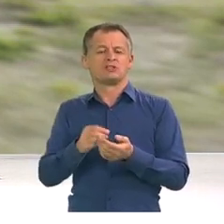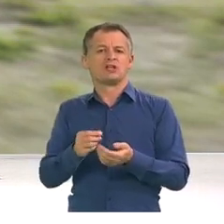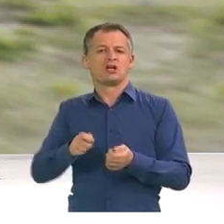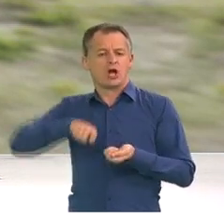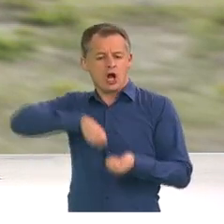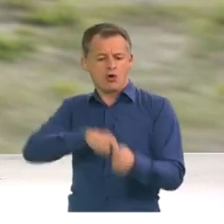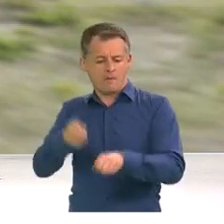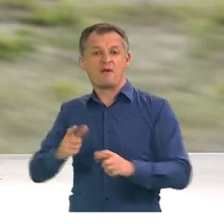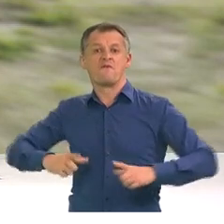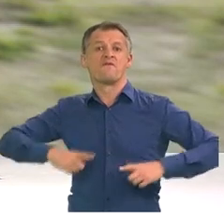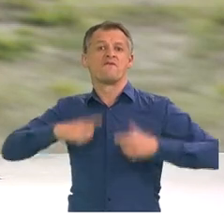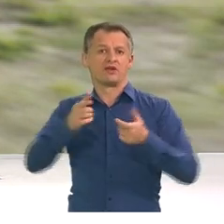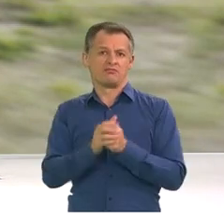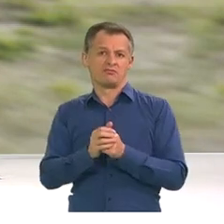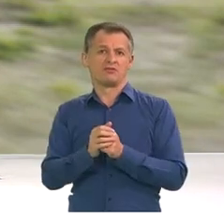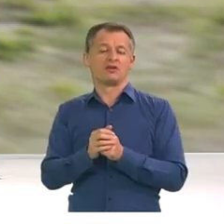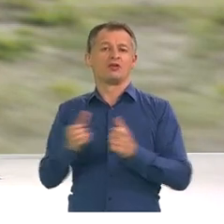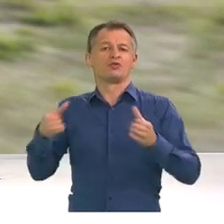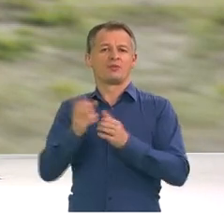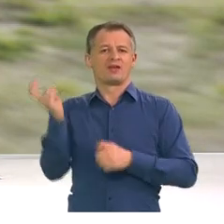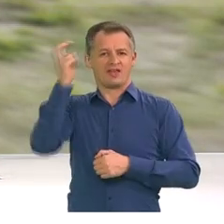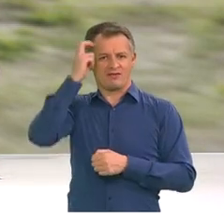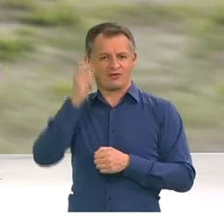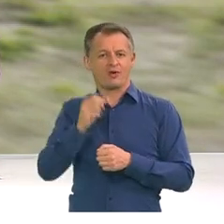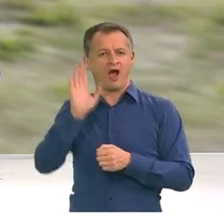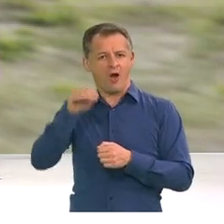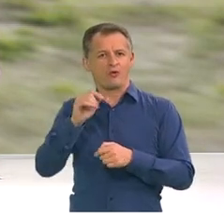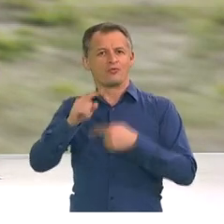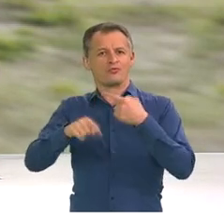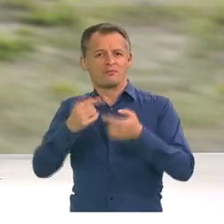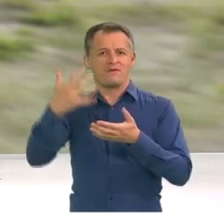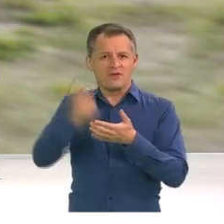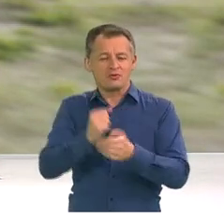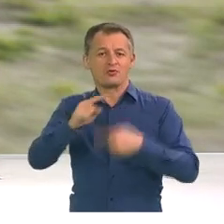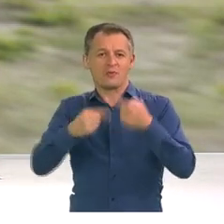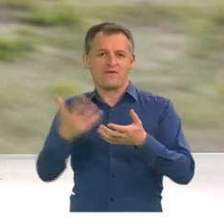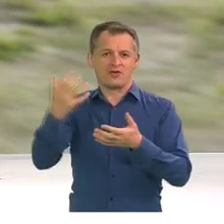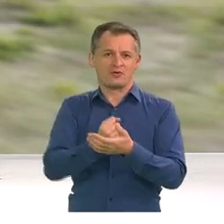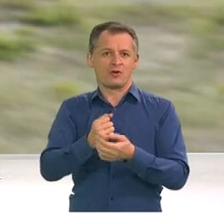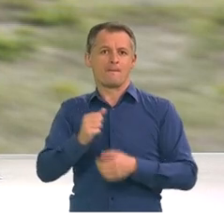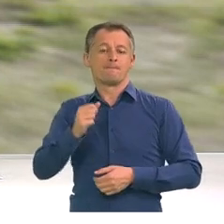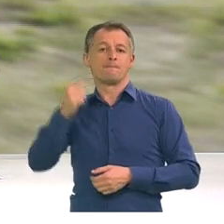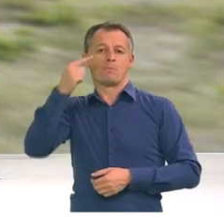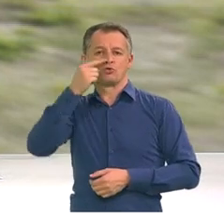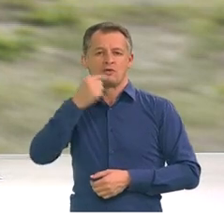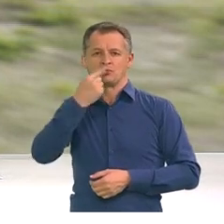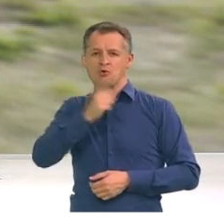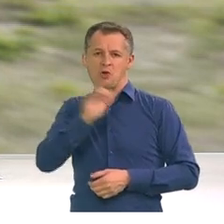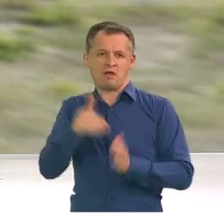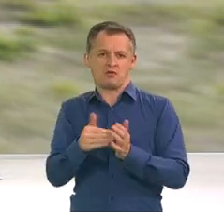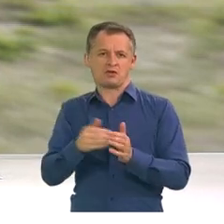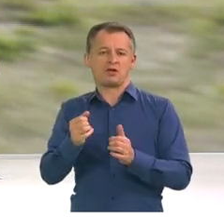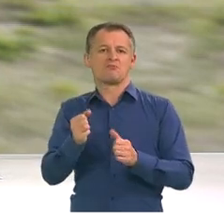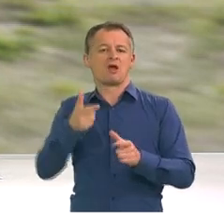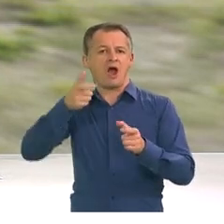acest timp, trupele Kievului înregistrează victorie după victorie, iar Moscova susține că nu va fi nevoie de arme nucleare pentru a câștiga